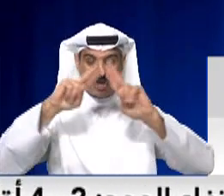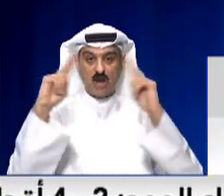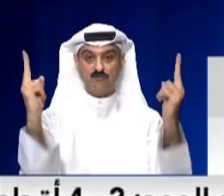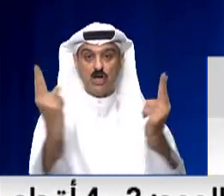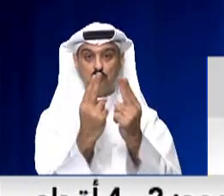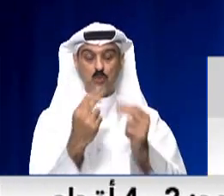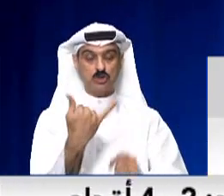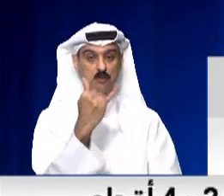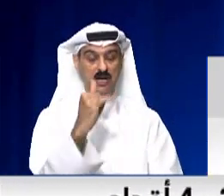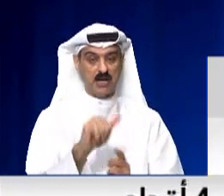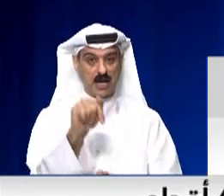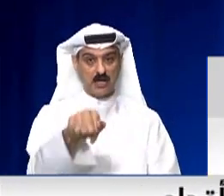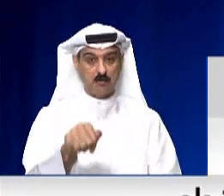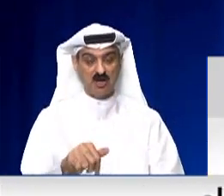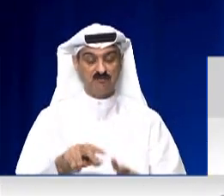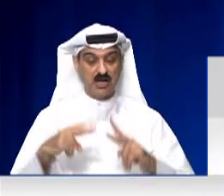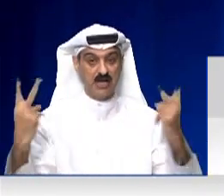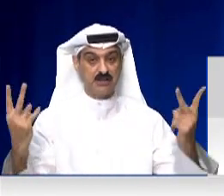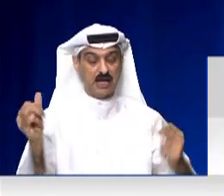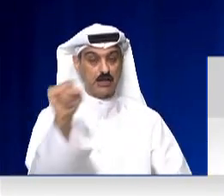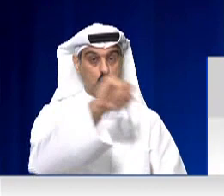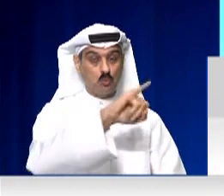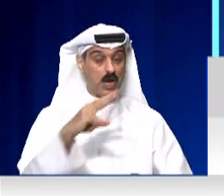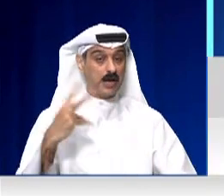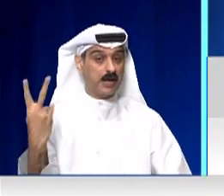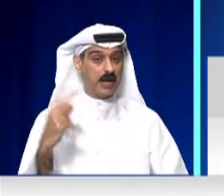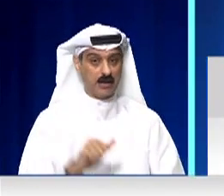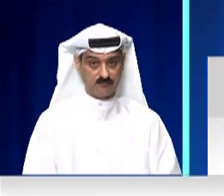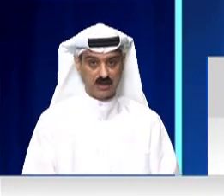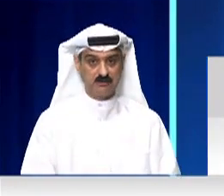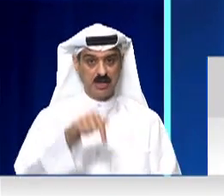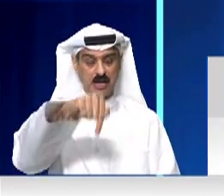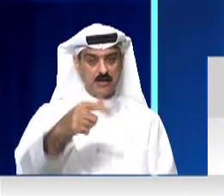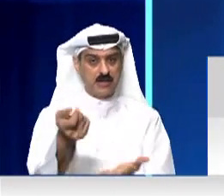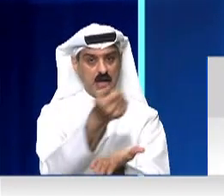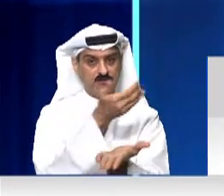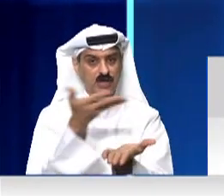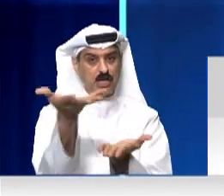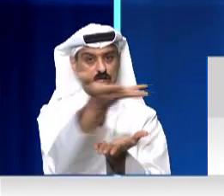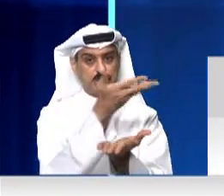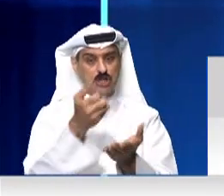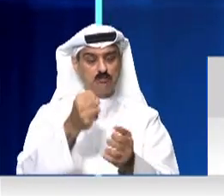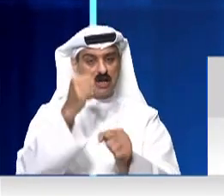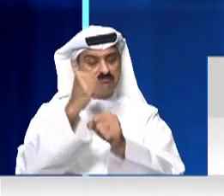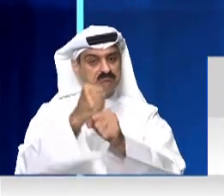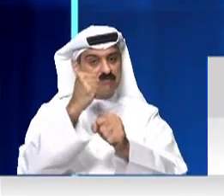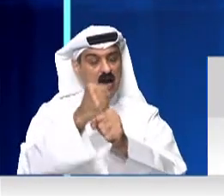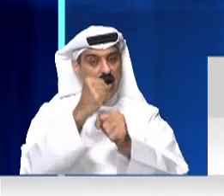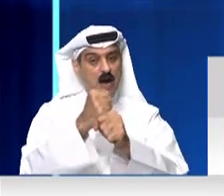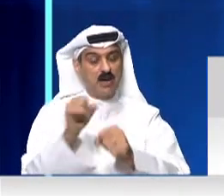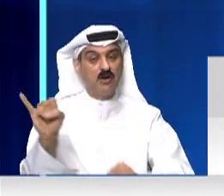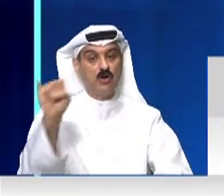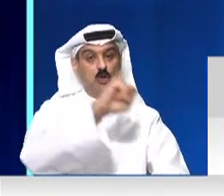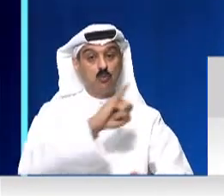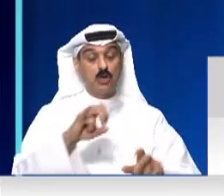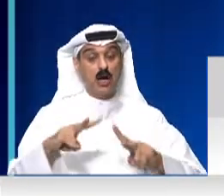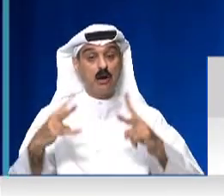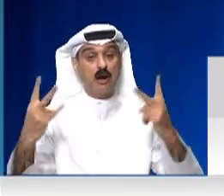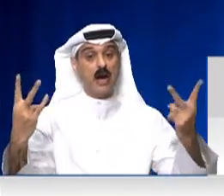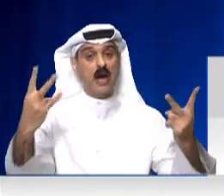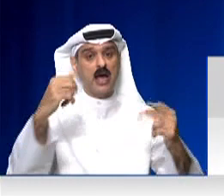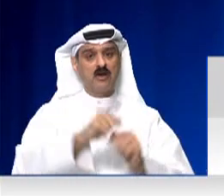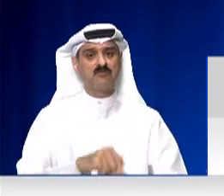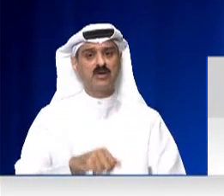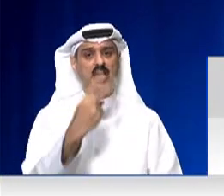حول التغير المناخي لمنعقد بالكويت اوضح ان الاستثماراتي بالتغير المناخي في الدول العربيه بلغت اثنين ونصف بالمئه